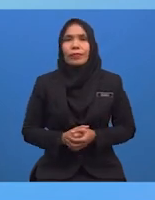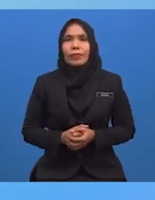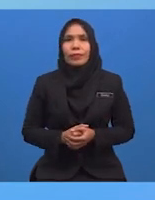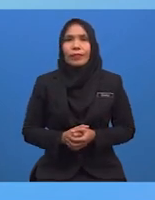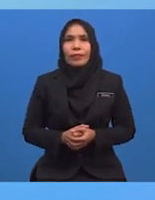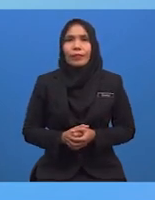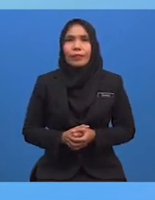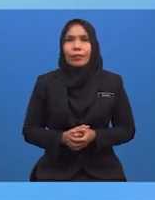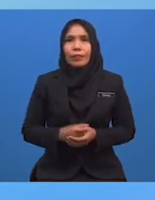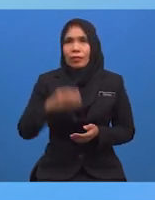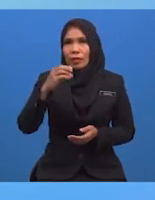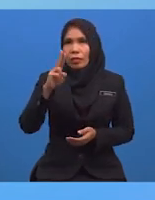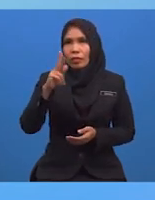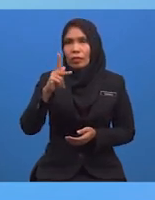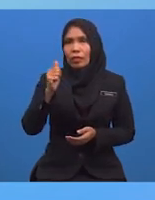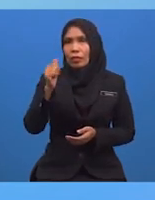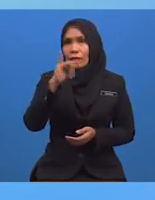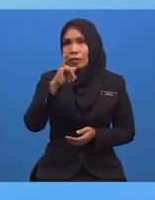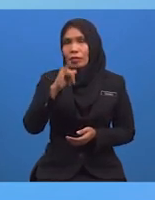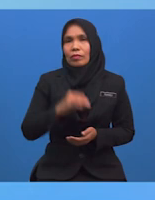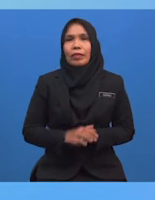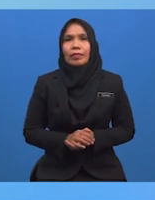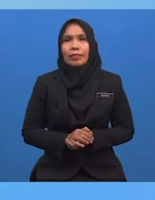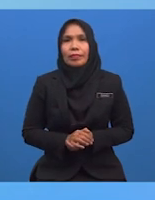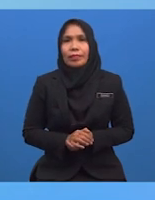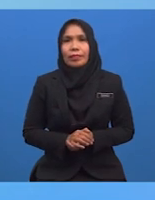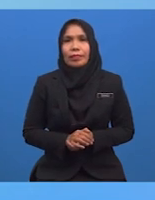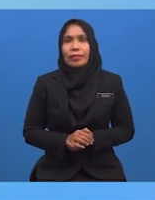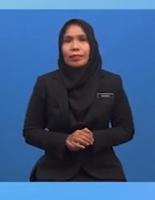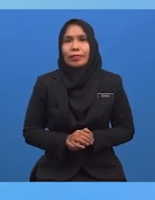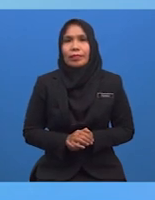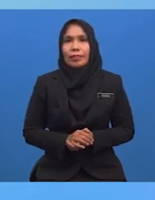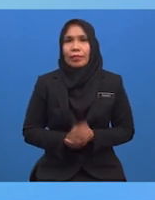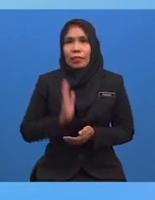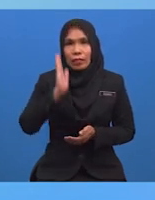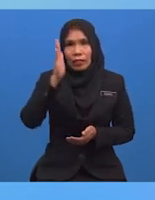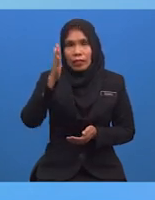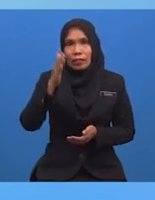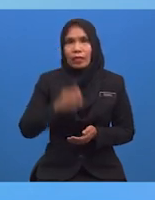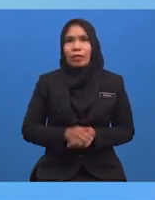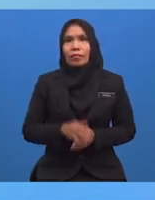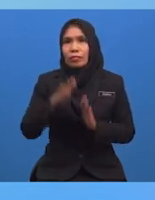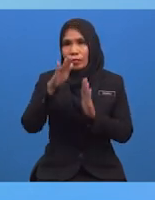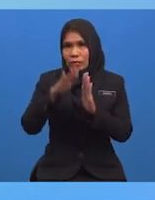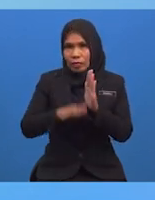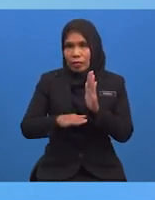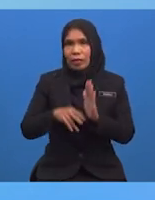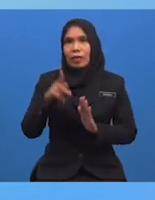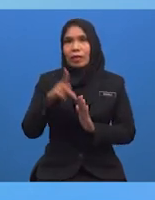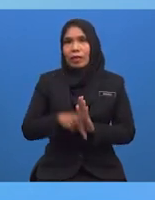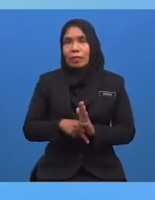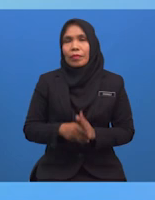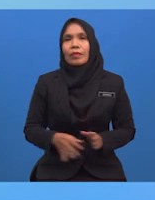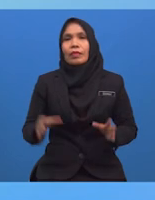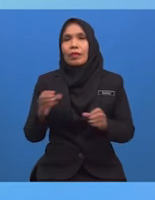cukai pendapatan perseorangan atau cukai syarikat akan mengurangkan pendapatan